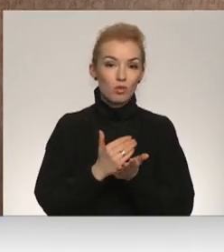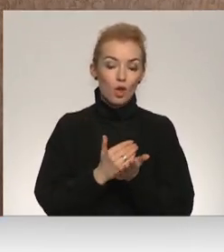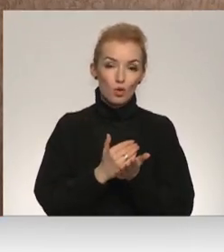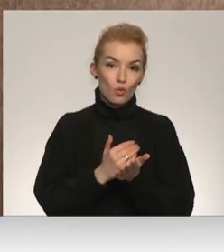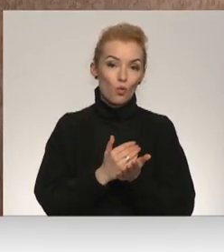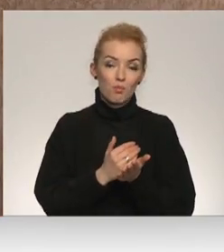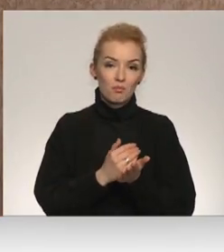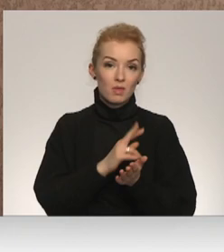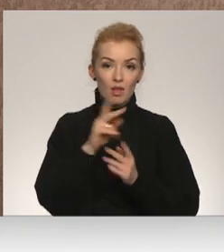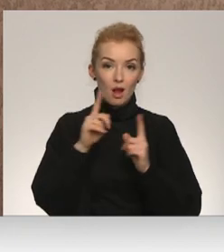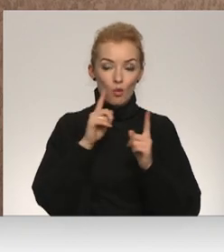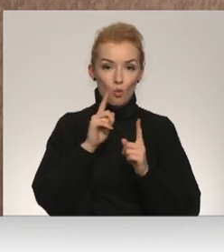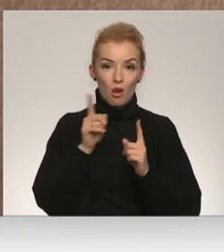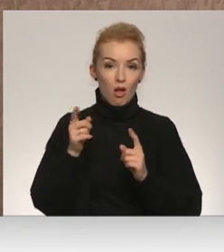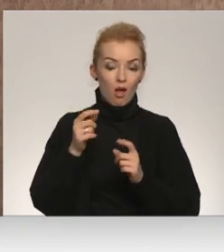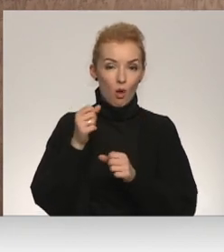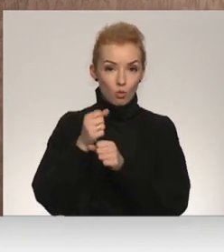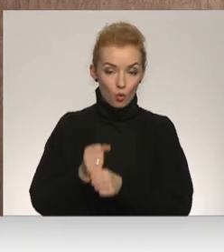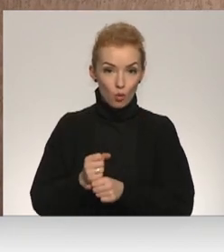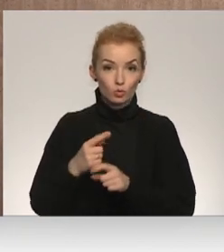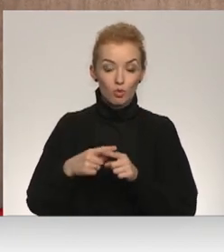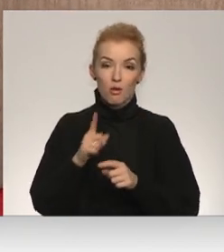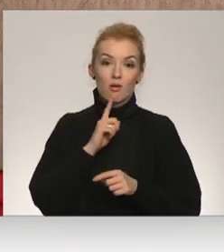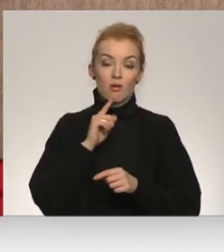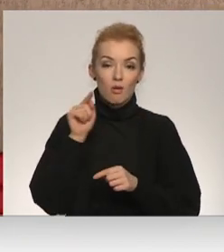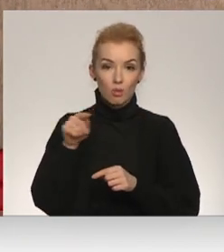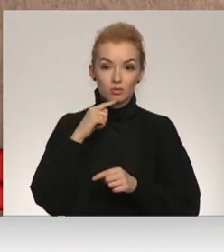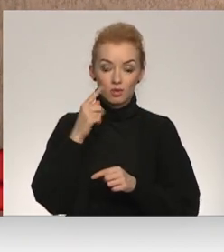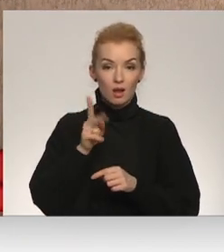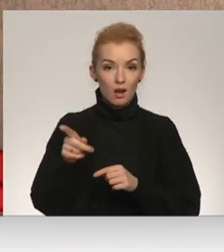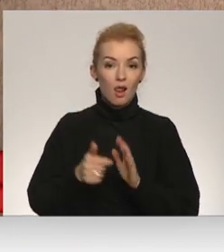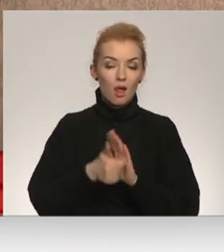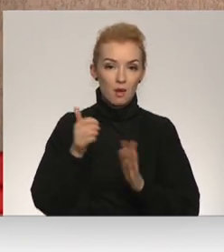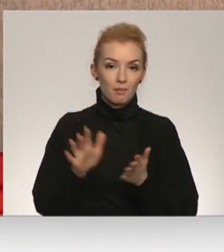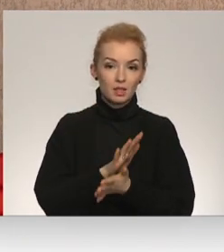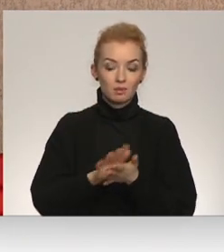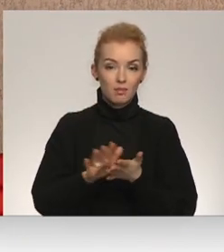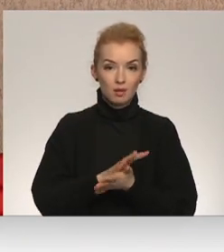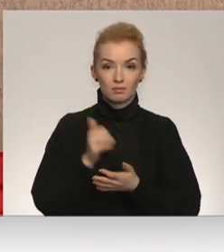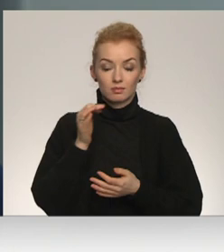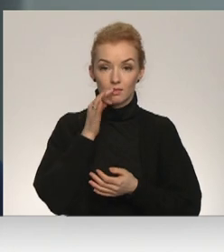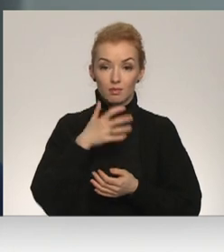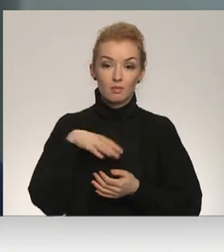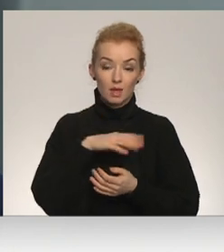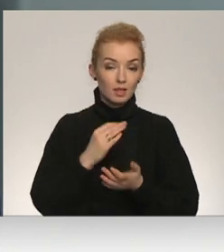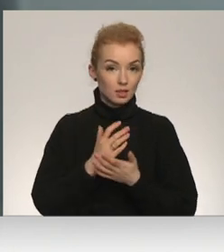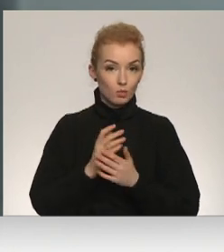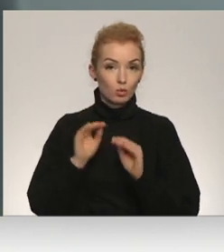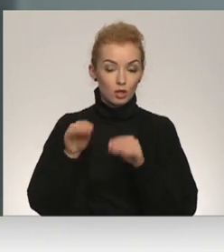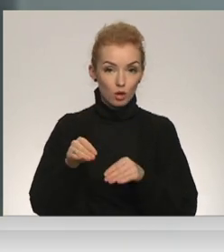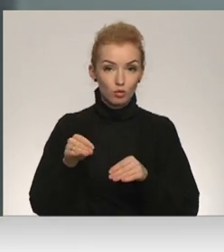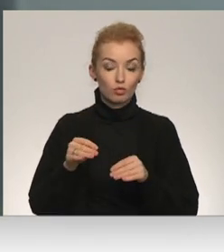autostām neregulē. Alūksnē tomērs ir, ka bezmaksas tualete ir labākais variants. Mēs tad esam uzstādījuši šo